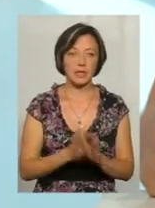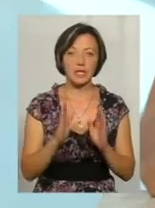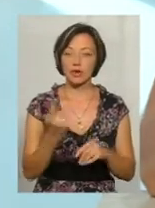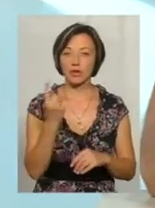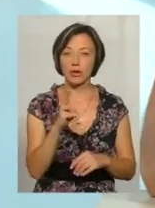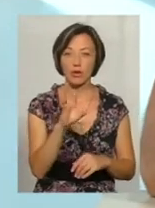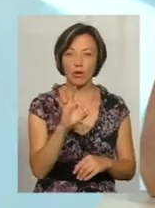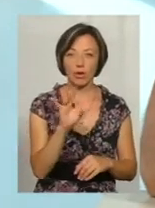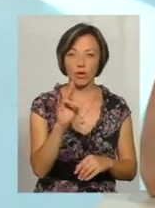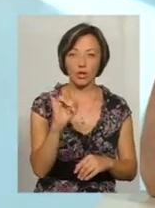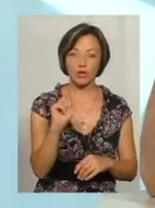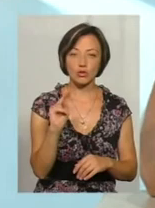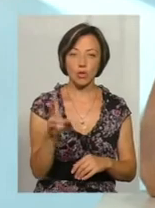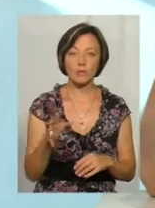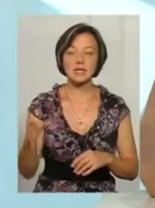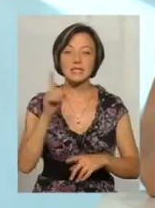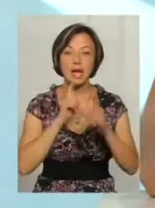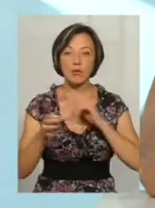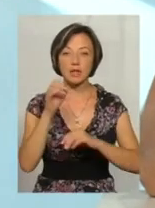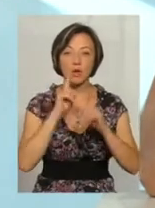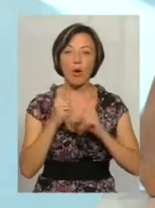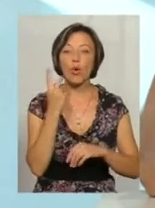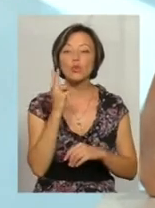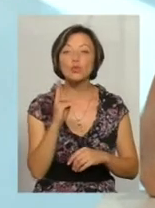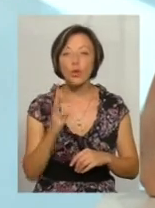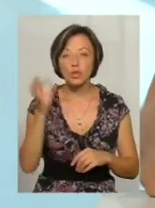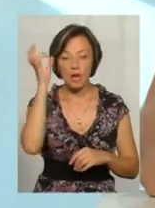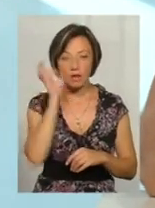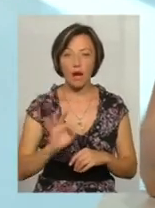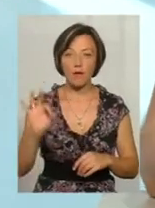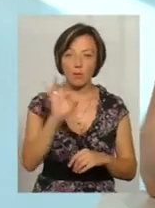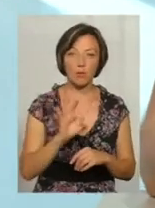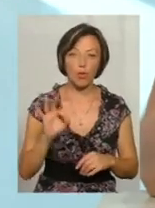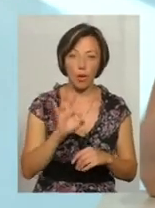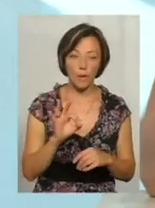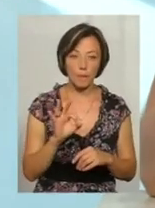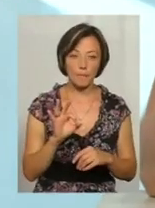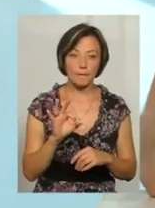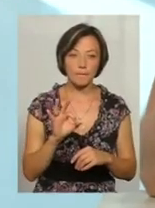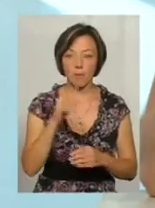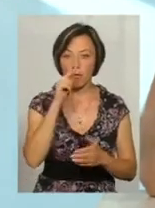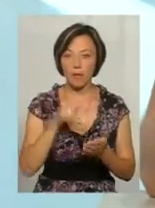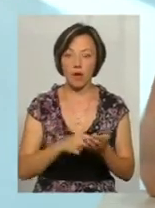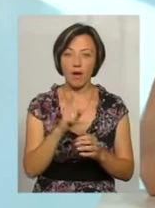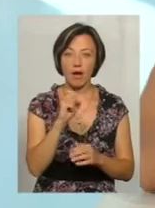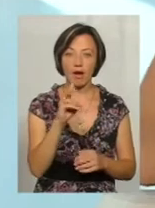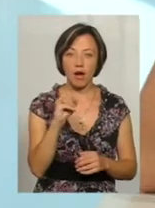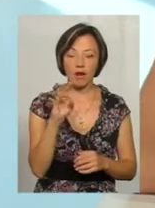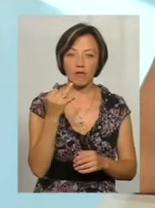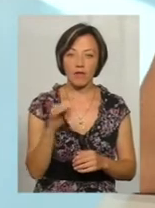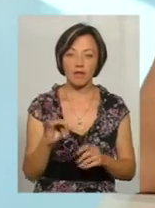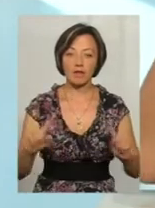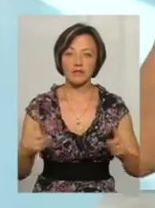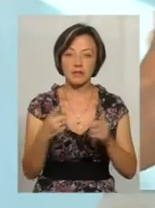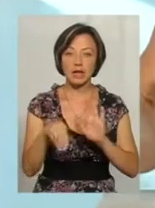була недавно сесія обласної ради, та хоч би хто слово згадав за те, що попав в Харкові на взятку 50 тисяч